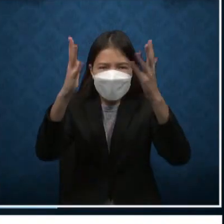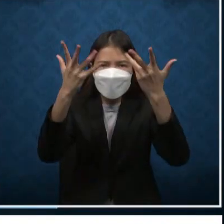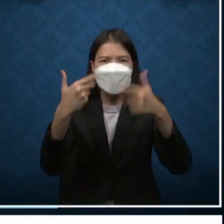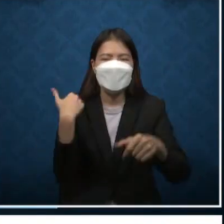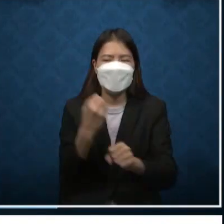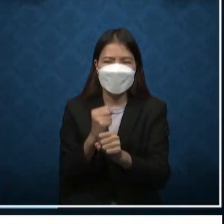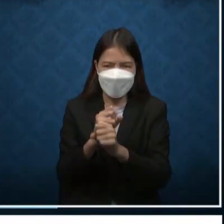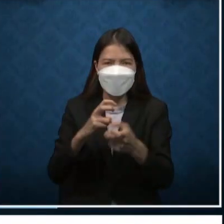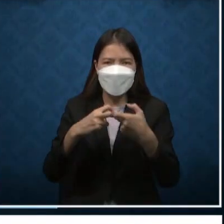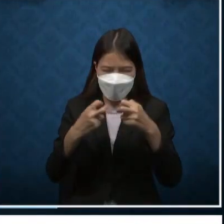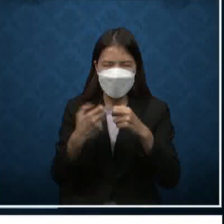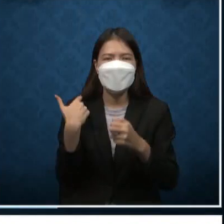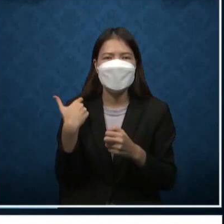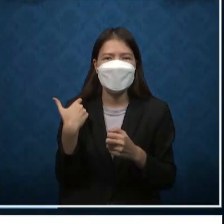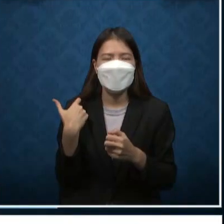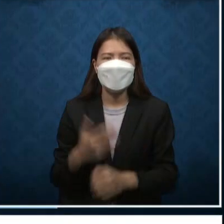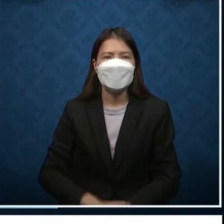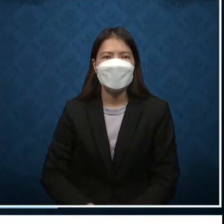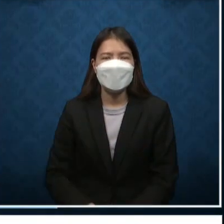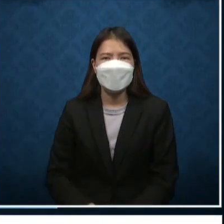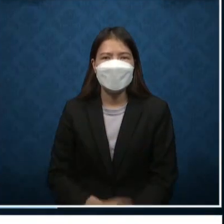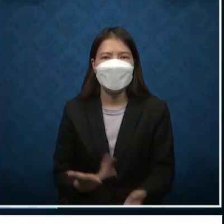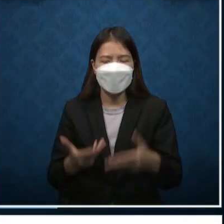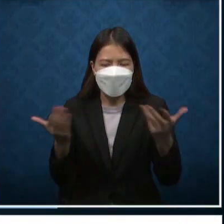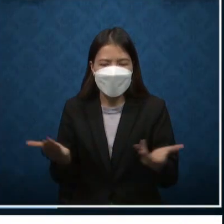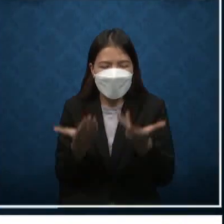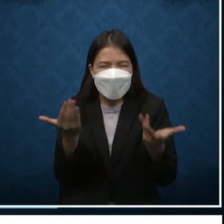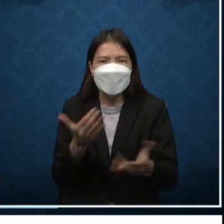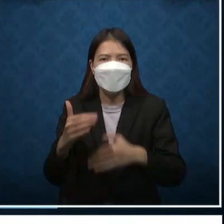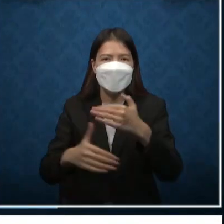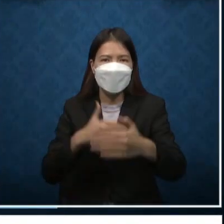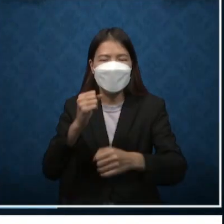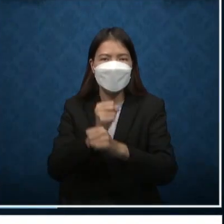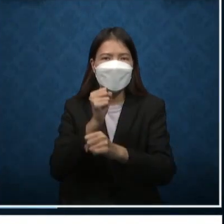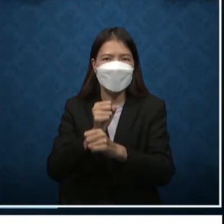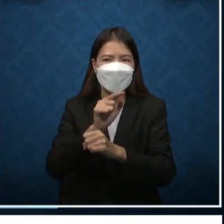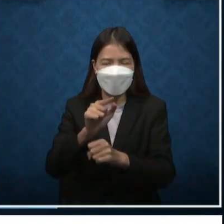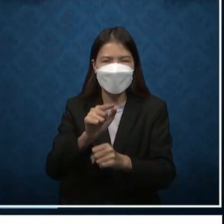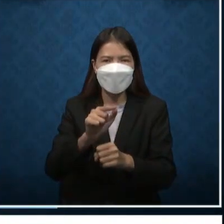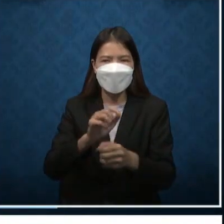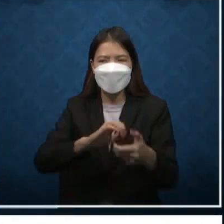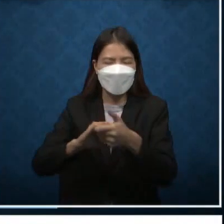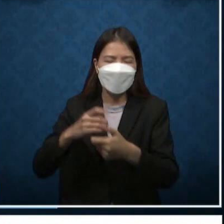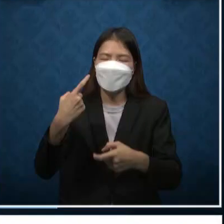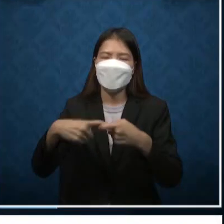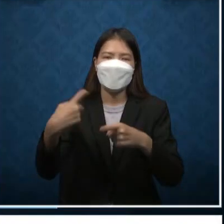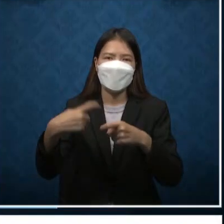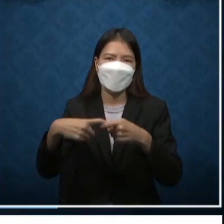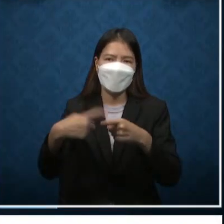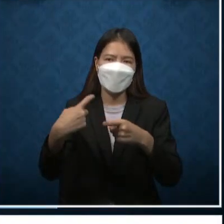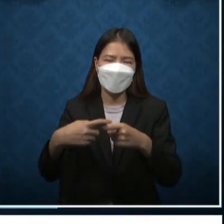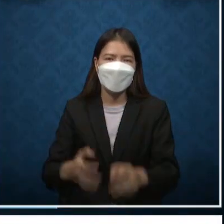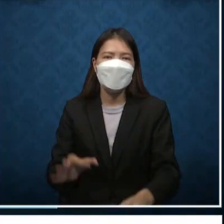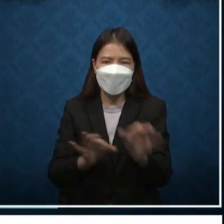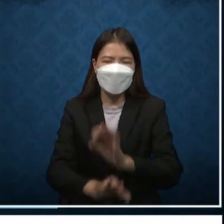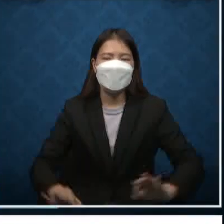เินการขบเขื่อนสอพลา 1995 ให้มีปฤษิษาพฐารประสายงาน เป็ไปด้วยความยากลำบากจึงจ